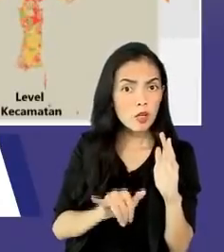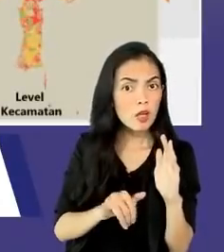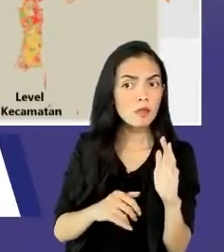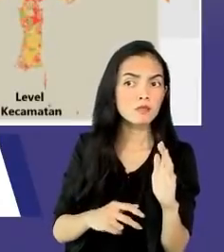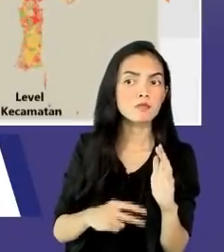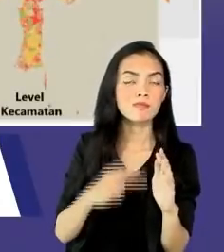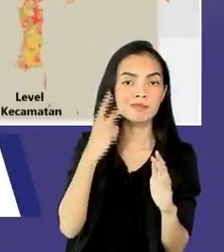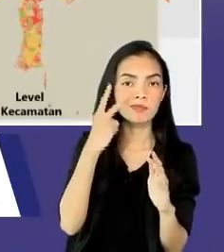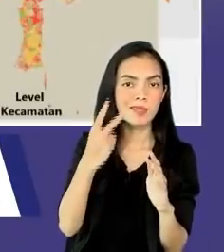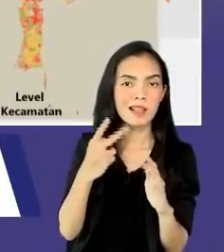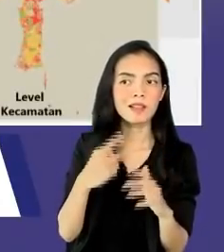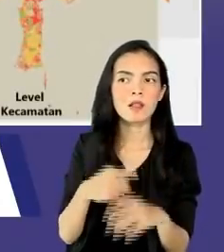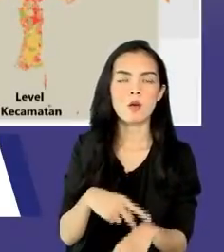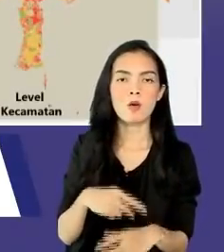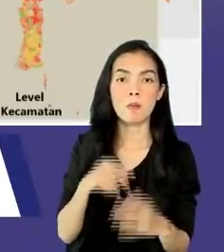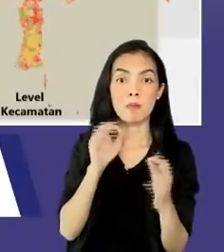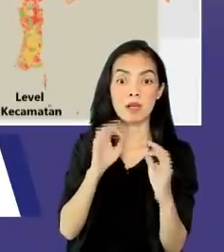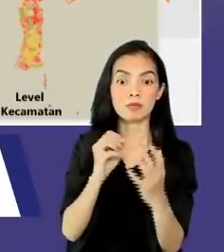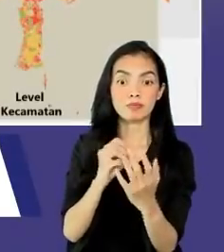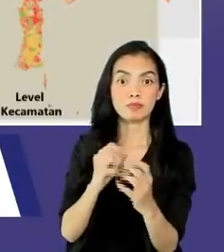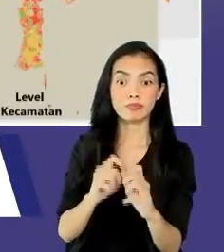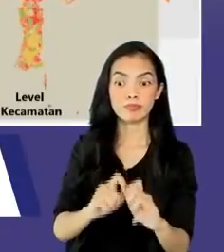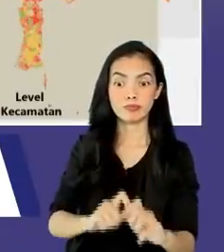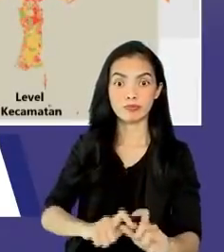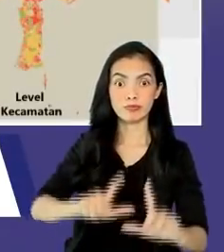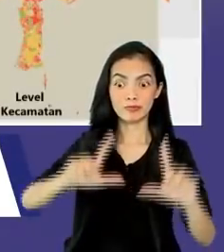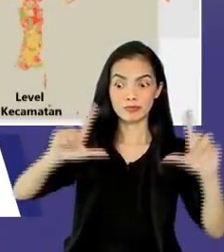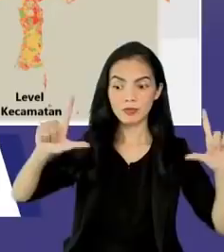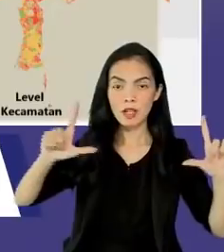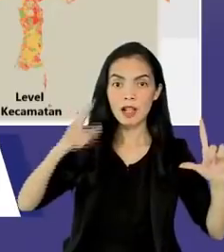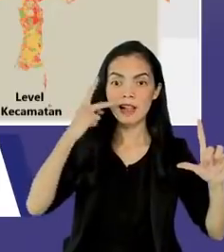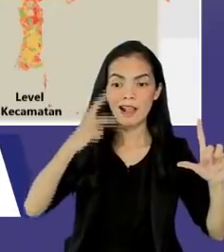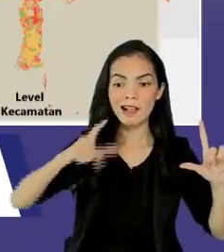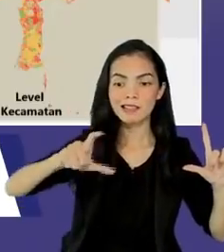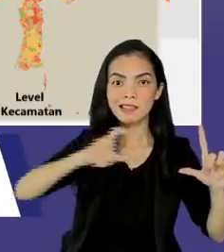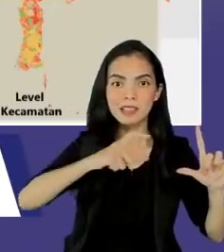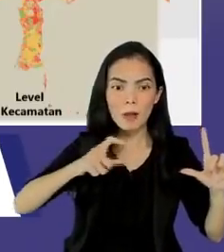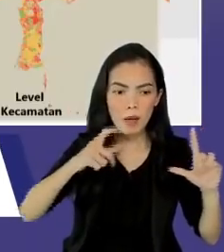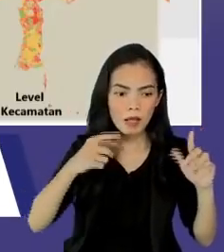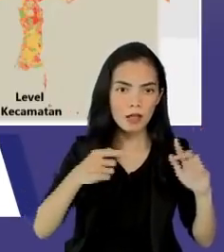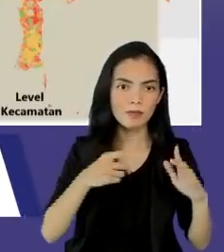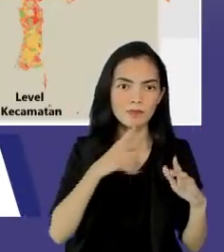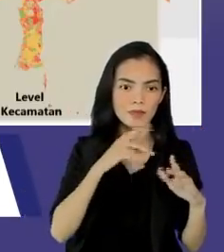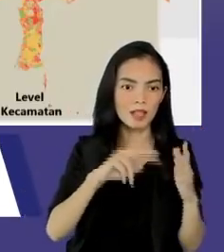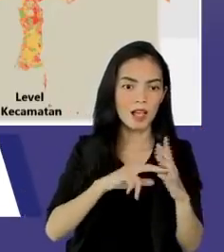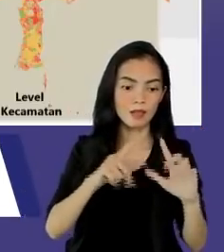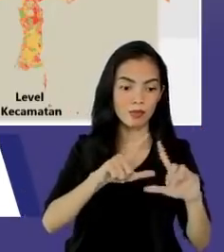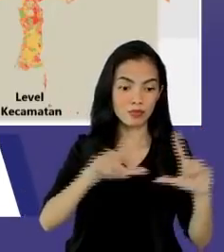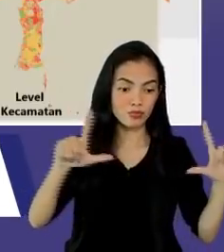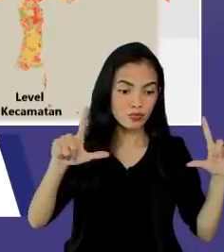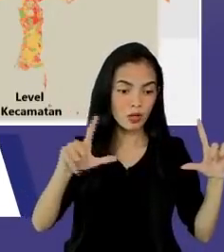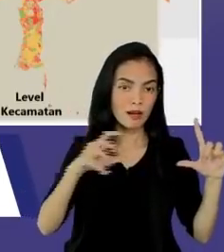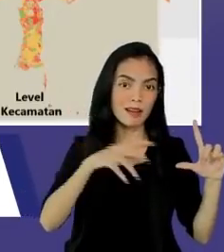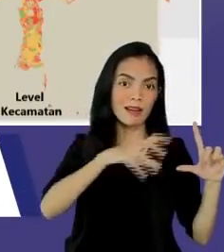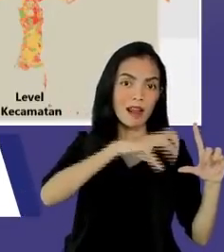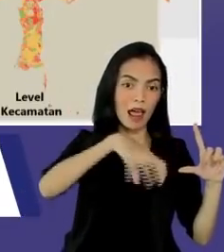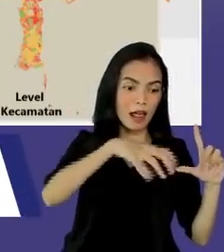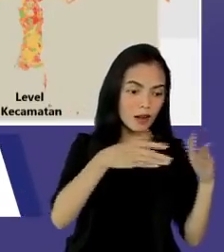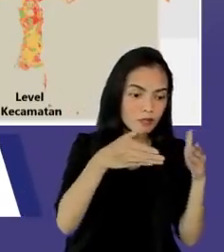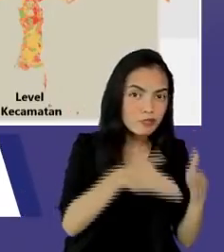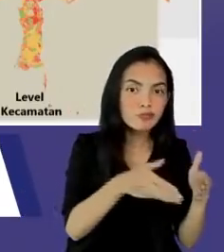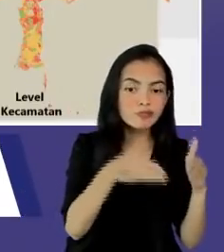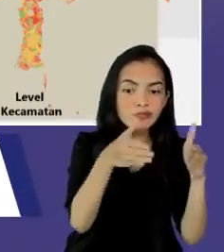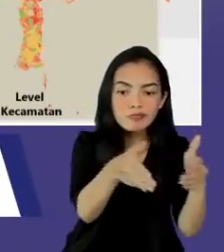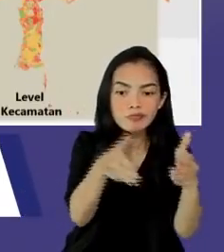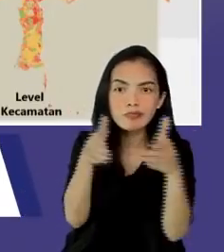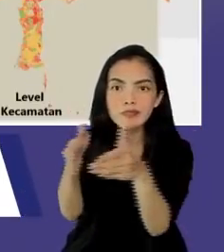lagi. Nah, sekarang kita kupas di level kecamatan. Kita mulai lihat gambaran yang lebih detail dan spesifik. Kita bisa lihat